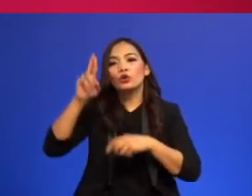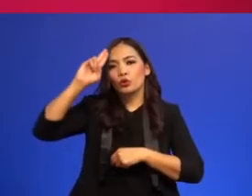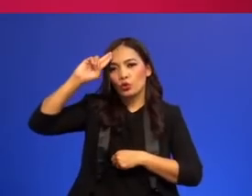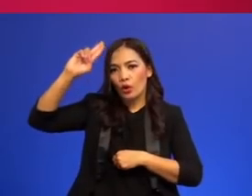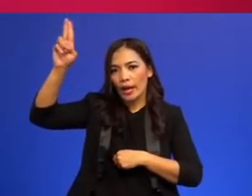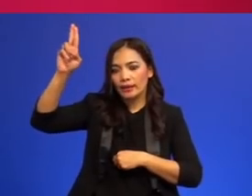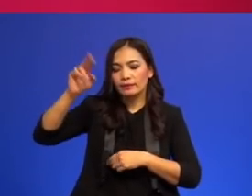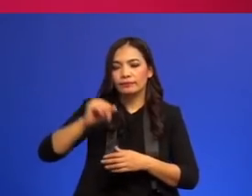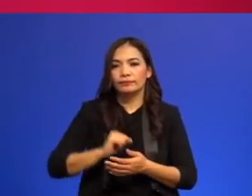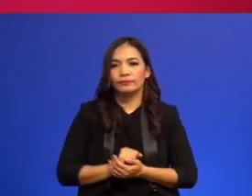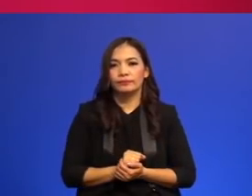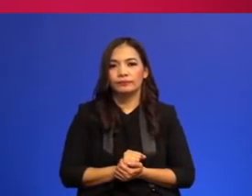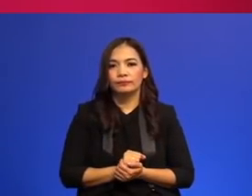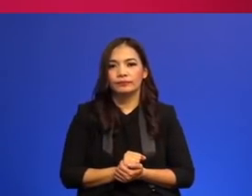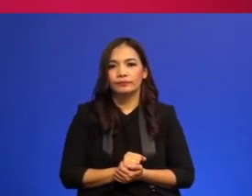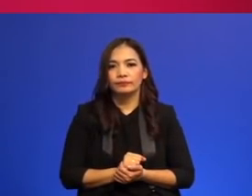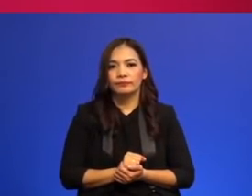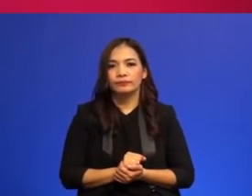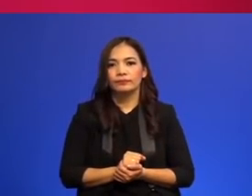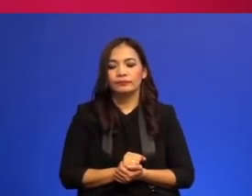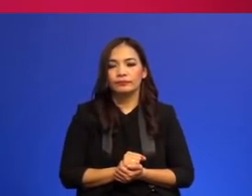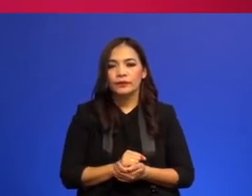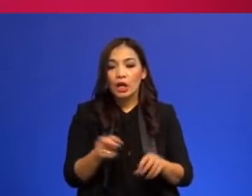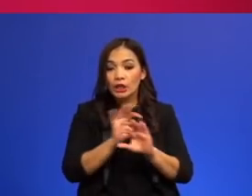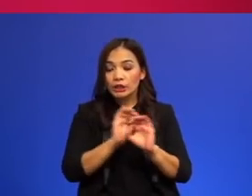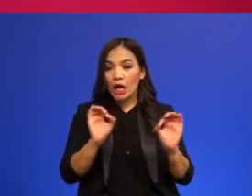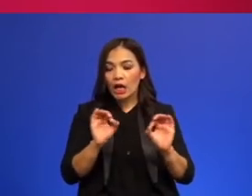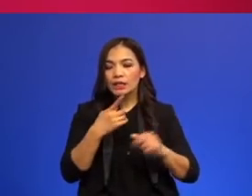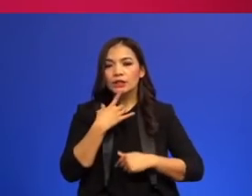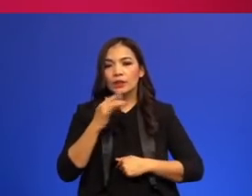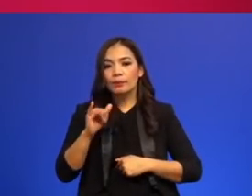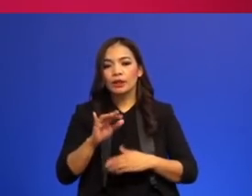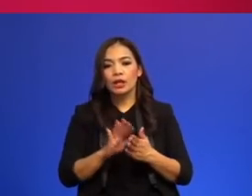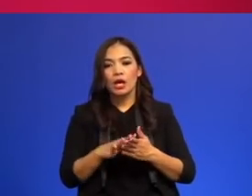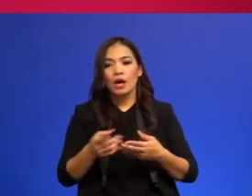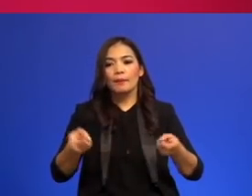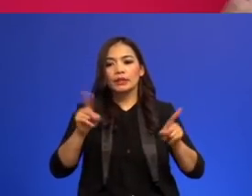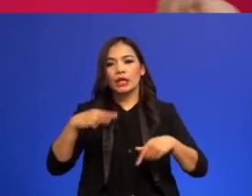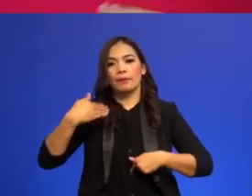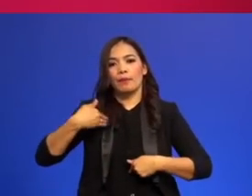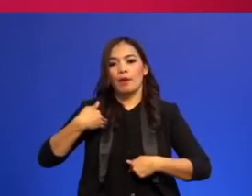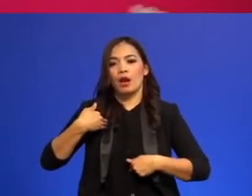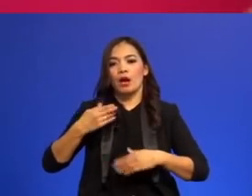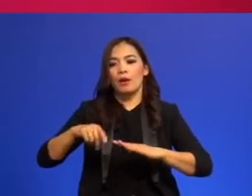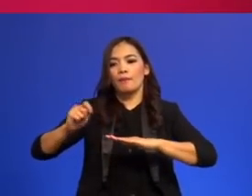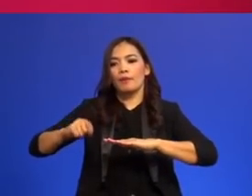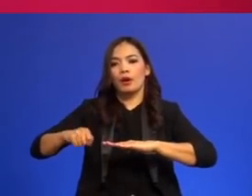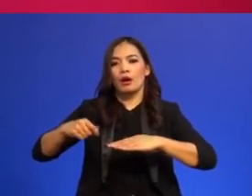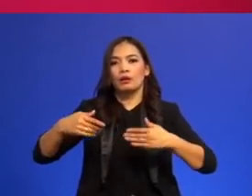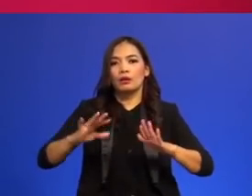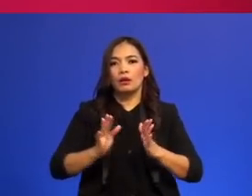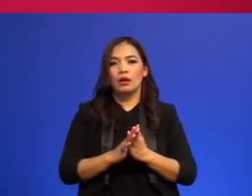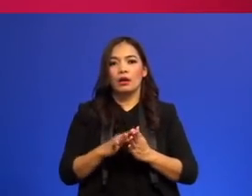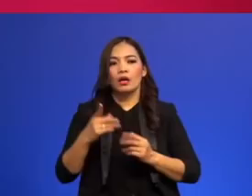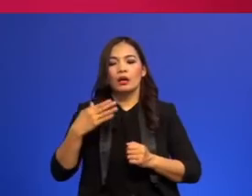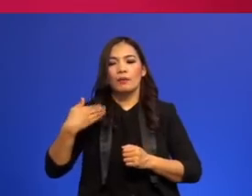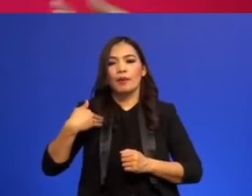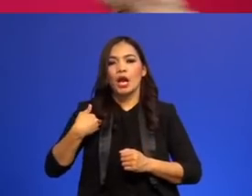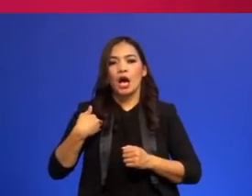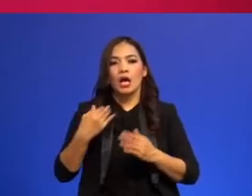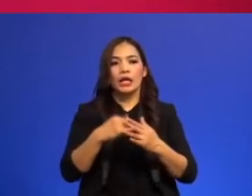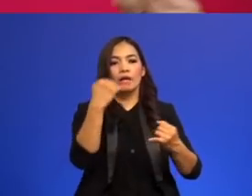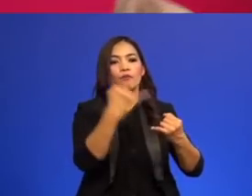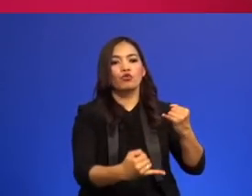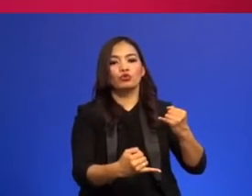sarjana hukum yang betul-betul baik. Jangan jadi lawyer yang membela klien juga membela musuh.